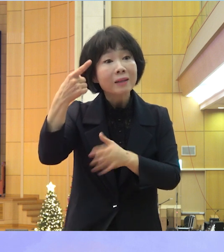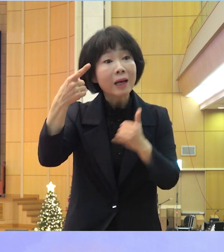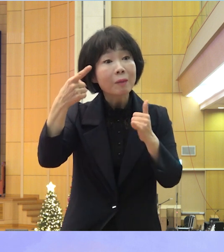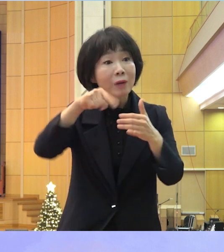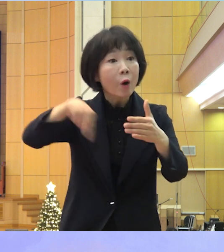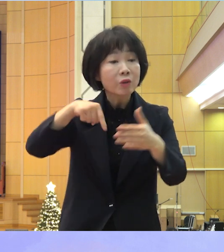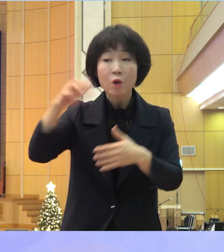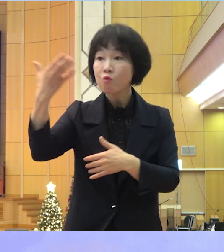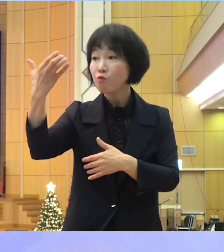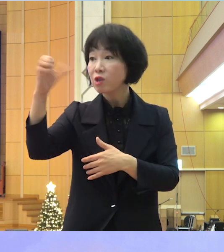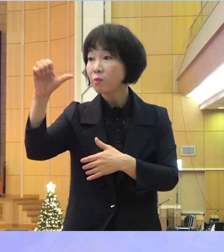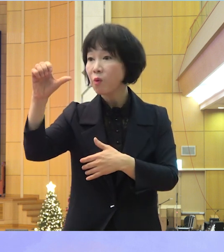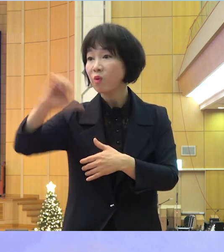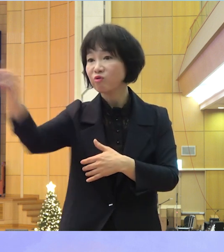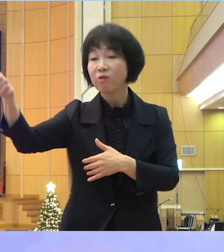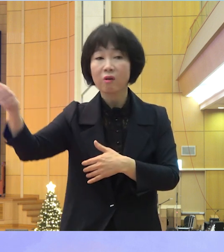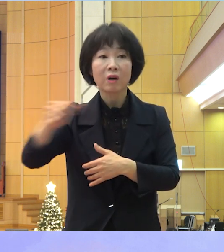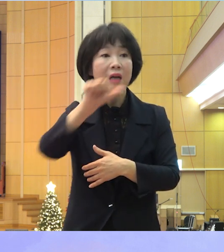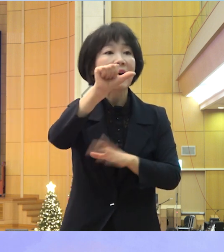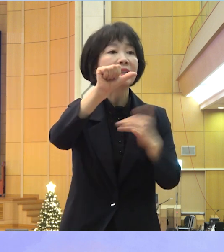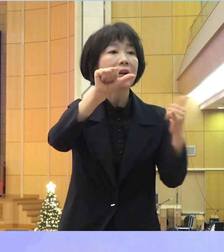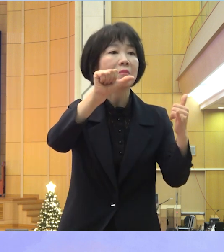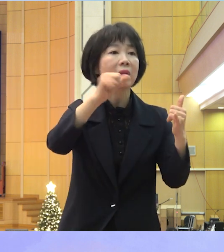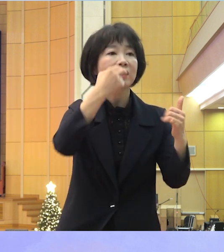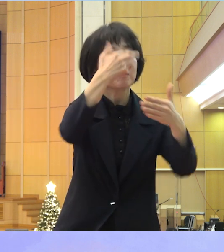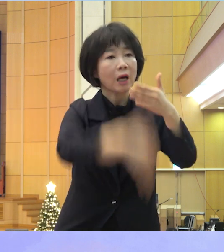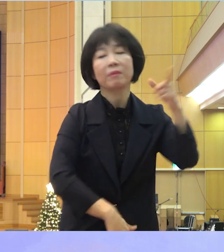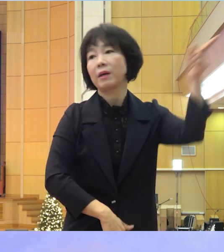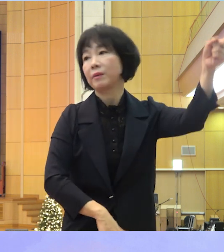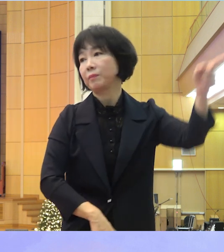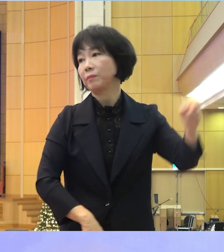99명이 세상을 떠나고 5명만 남았더라는 거예요.